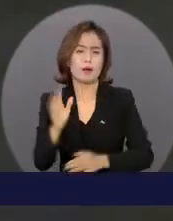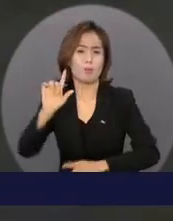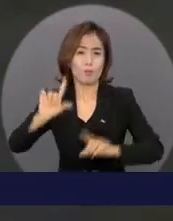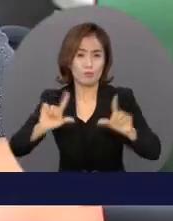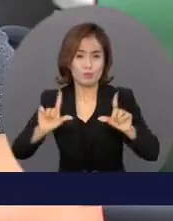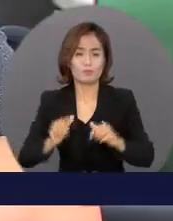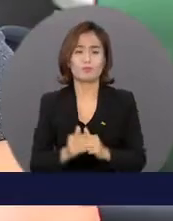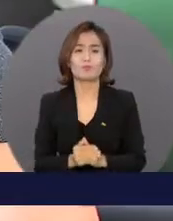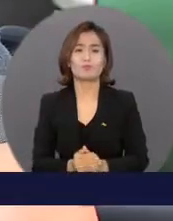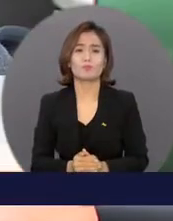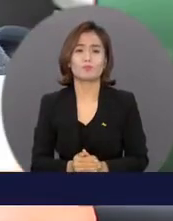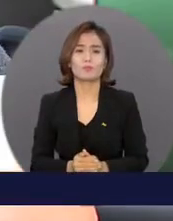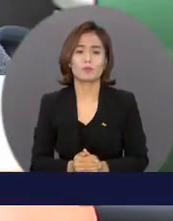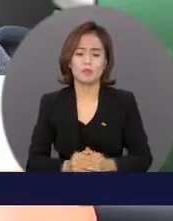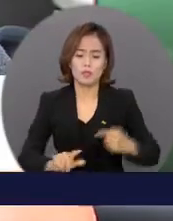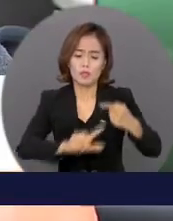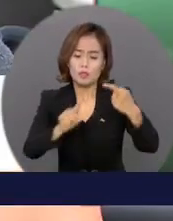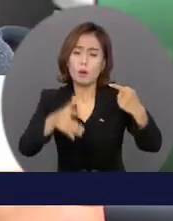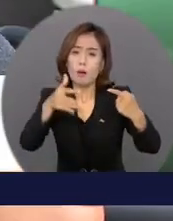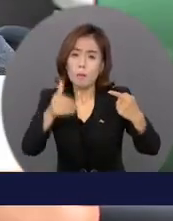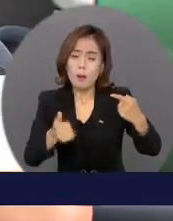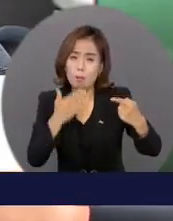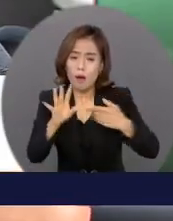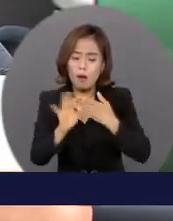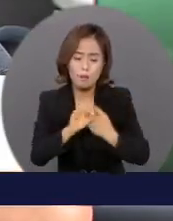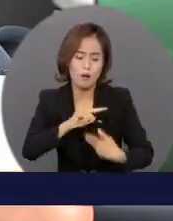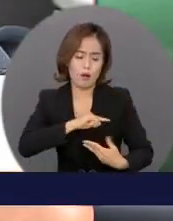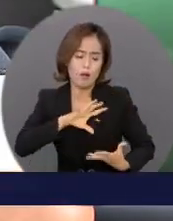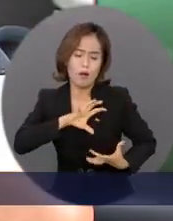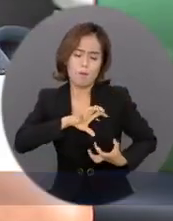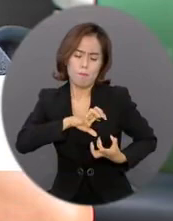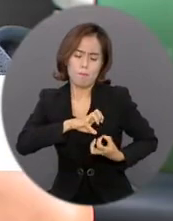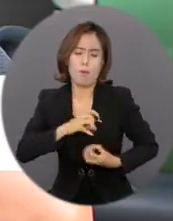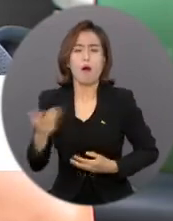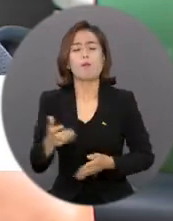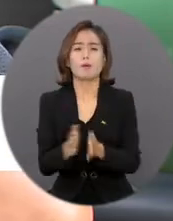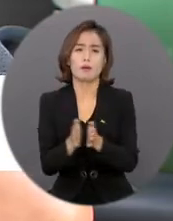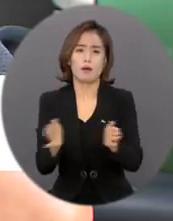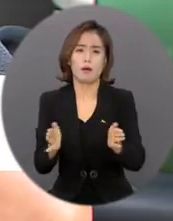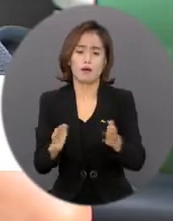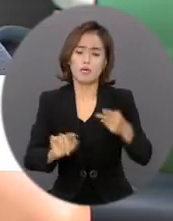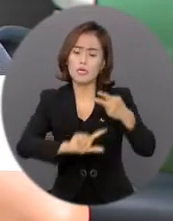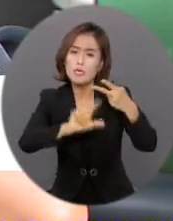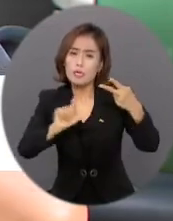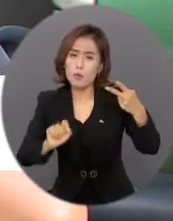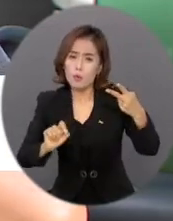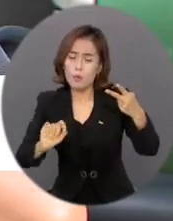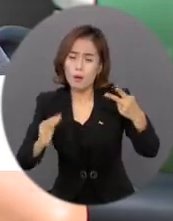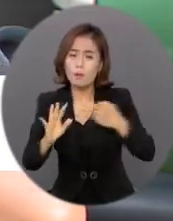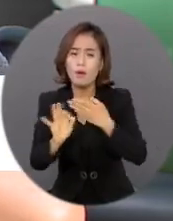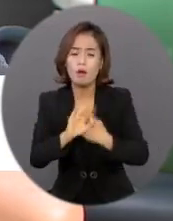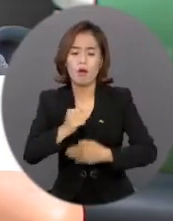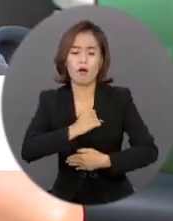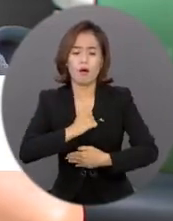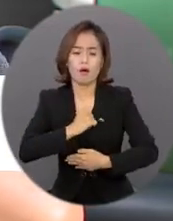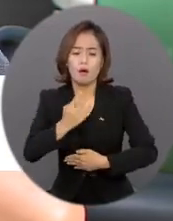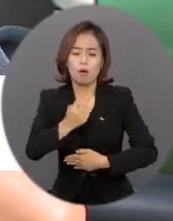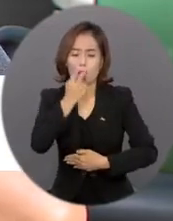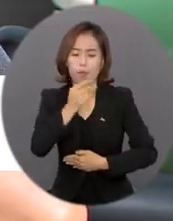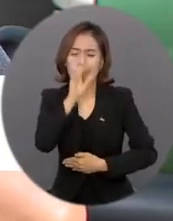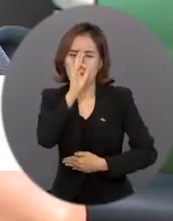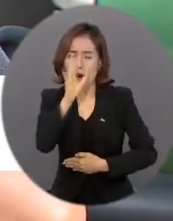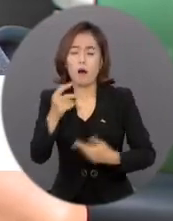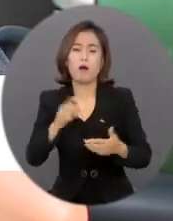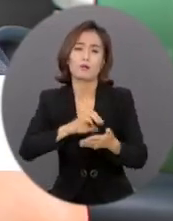증상입니다. 1월 말이 되잖아요. 가슴이 쪼여 아파요. 2월 달 되면은 막 답답해서 막 숨 쉬기가